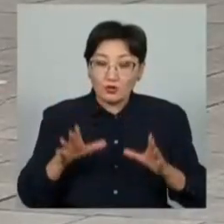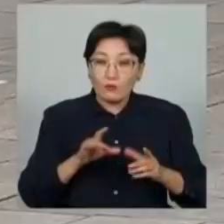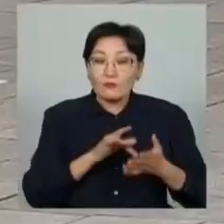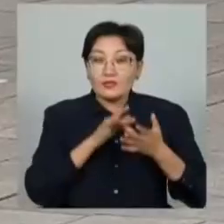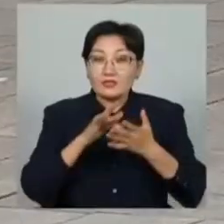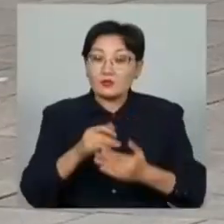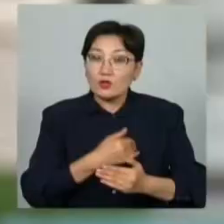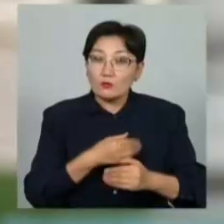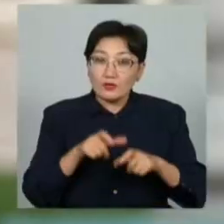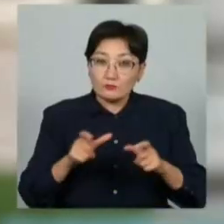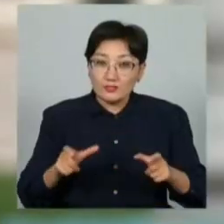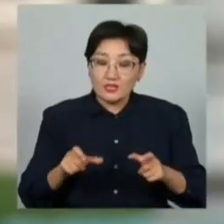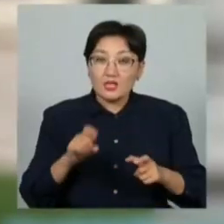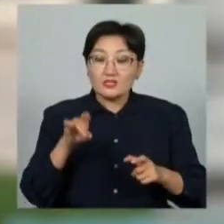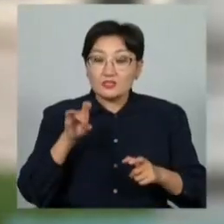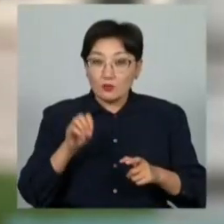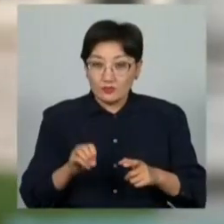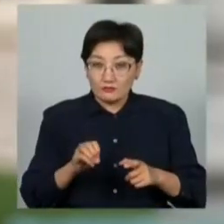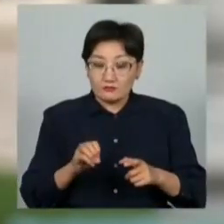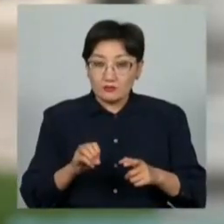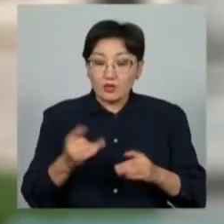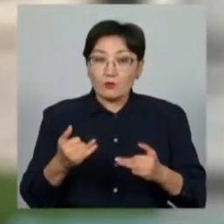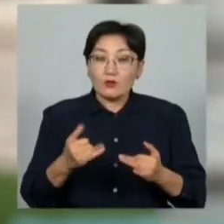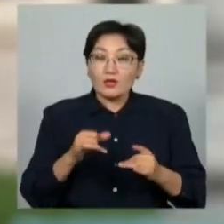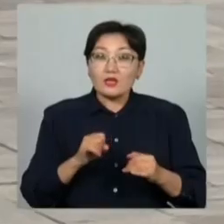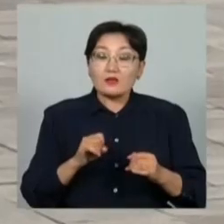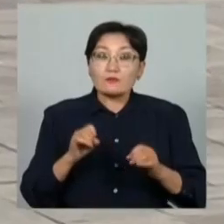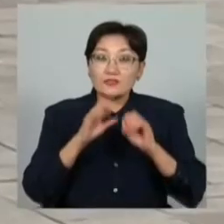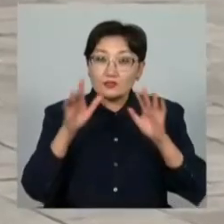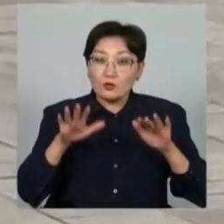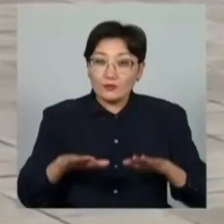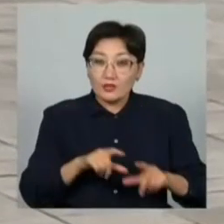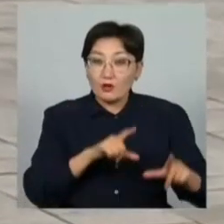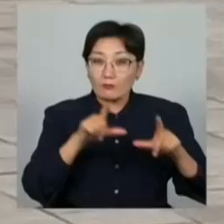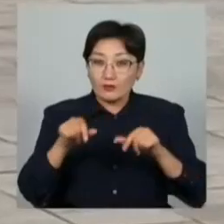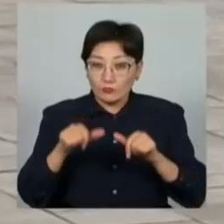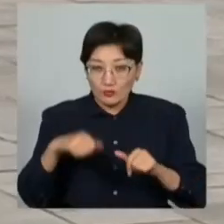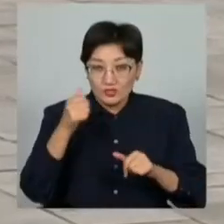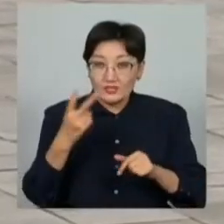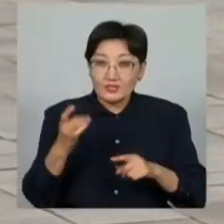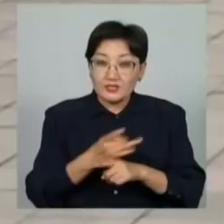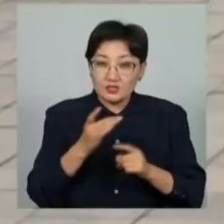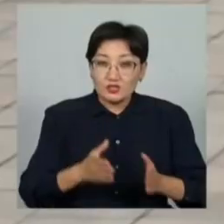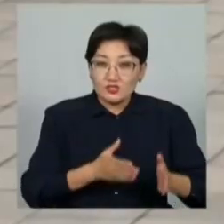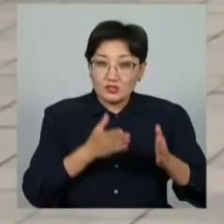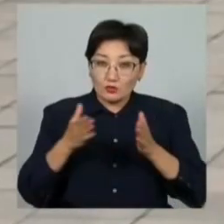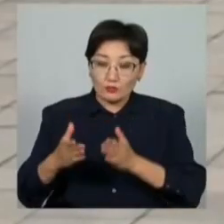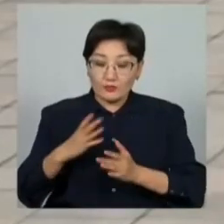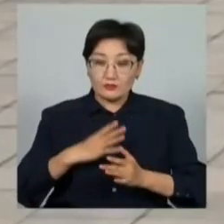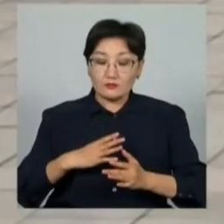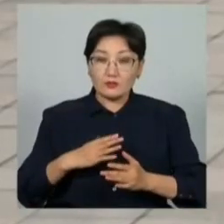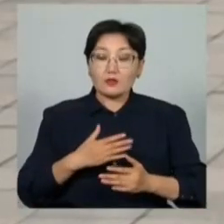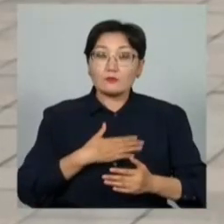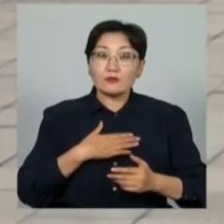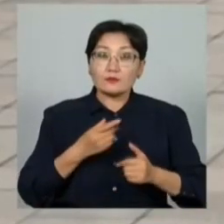баруға ниет еткен жанның бірі Зәуре Кенжеғалиқызы. Ол қажылықты осымен екінші мәрте кейінге шегеруге мәжбүр. Менің өзімнің